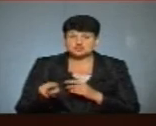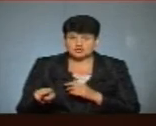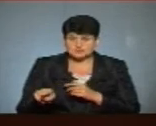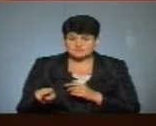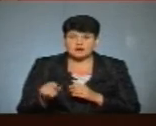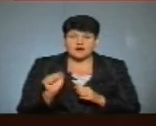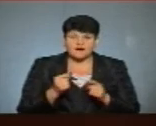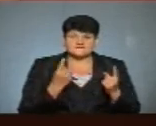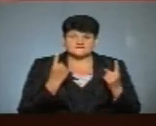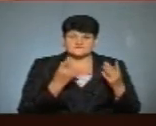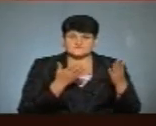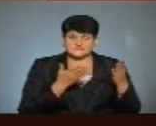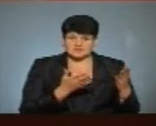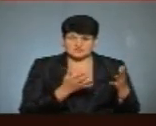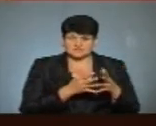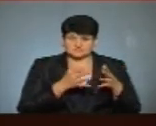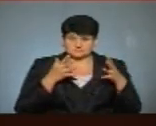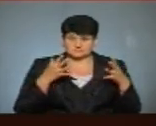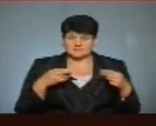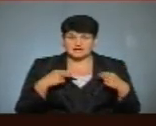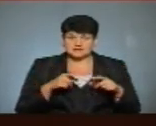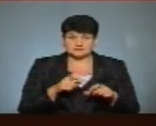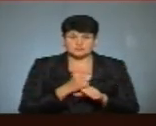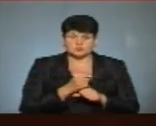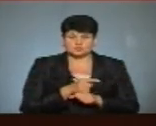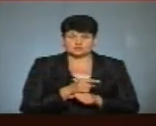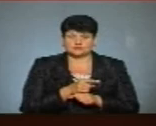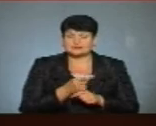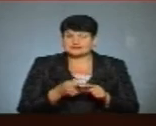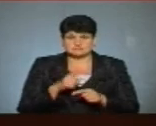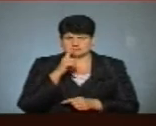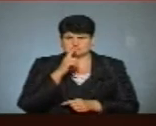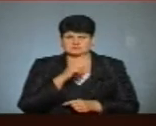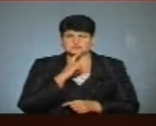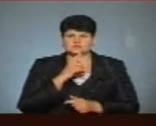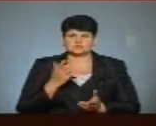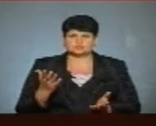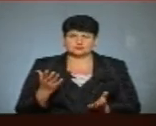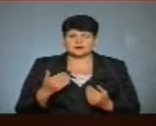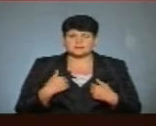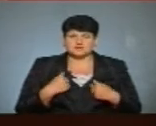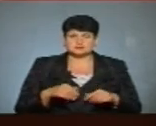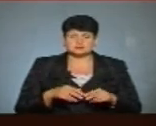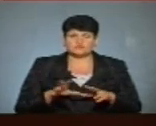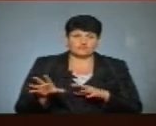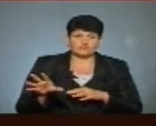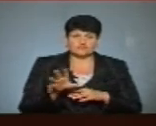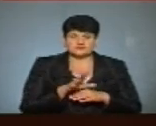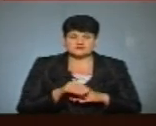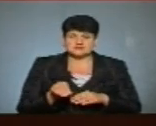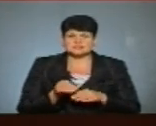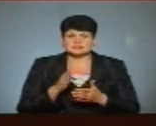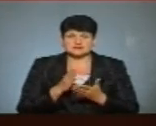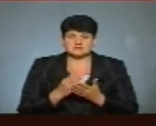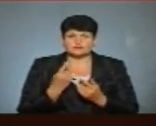а великі масштабні магазини працюють, оце незрозуміло. Ми ж всі знаходимося